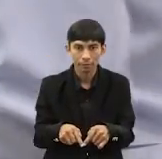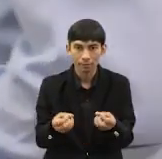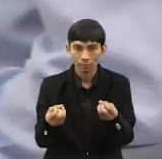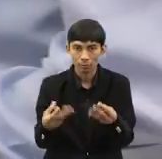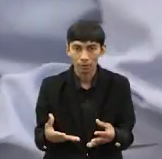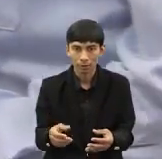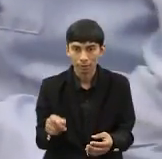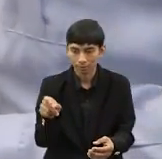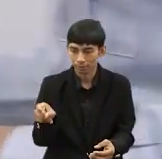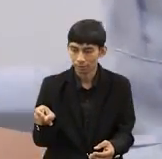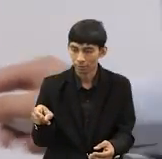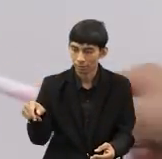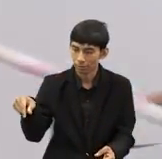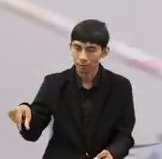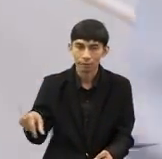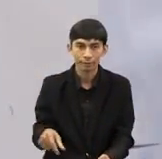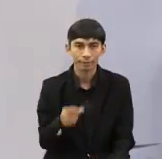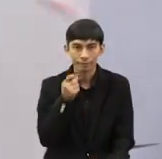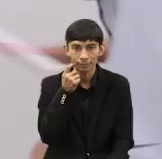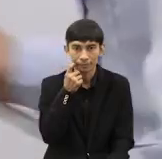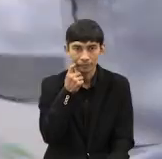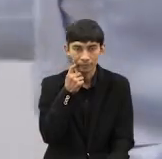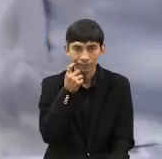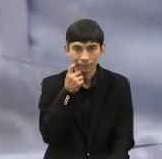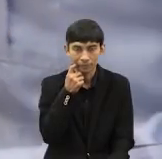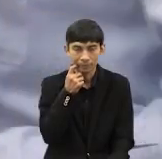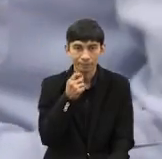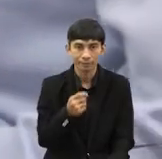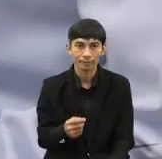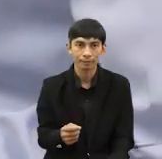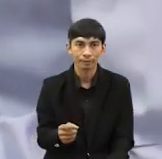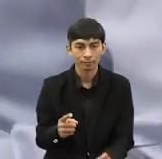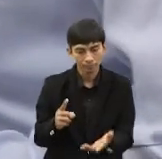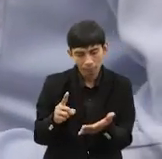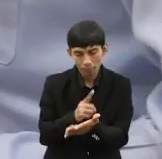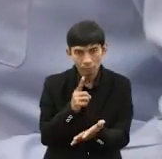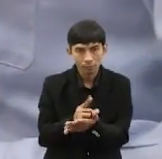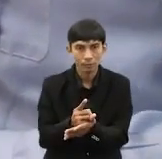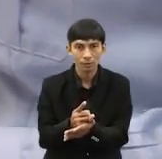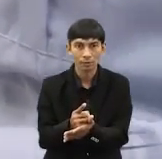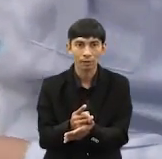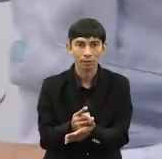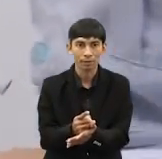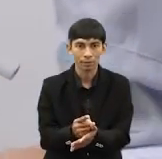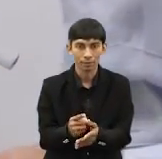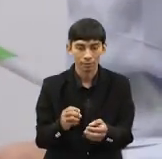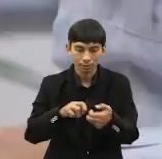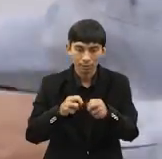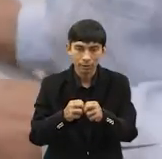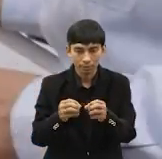cho con tiên chùm nào đây nè cụ bằng cá tơ nâng là bạc lệ tua tì mùi miền tế